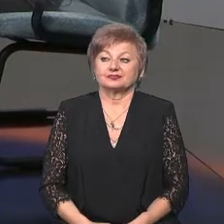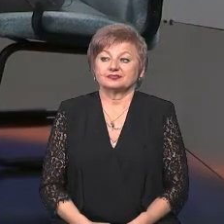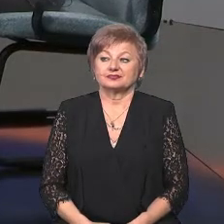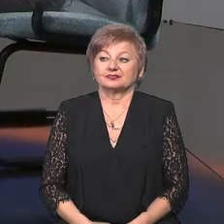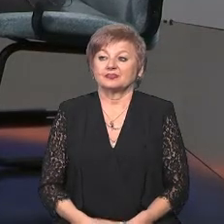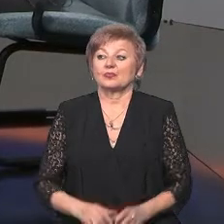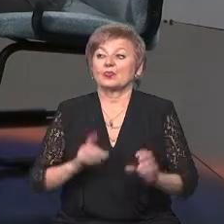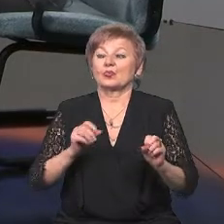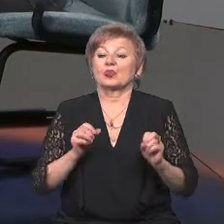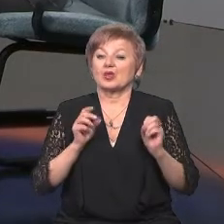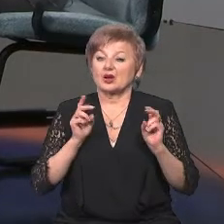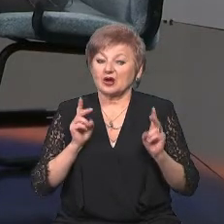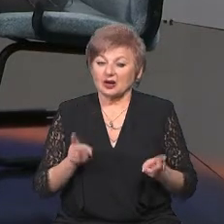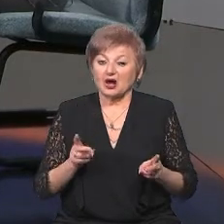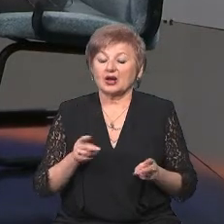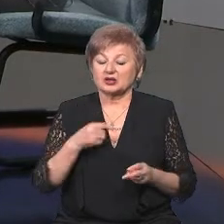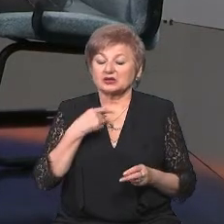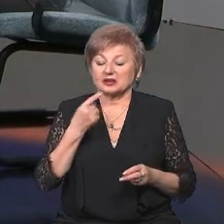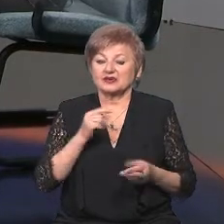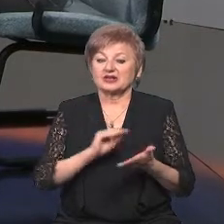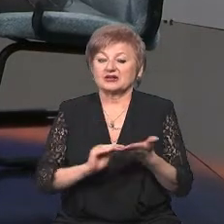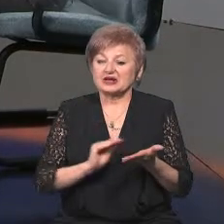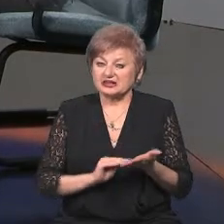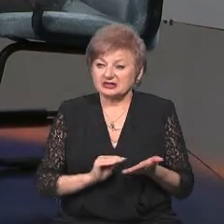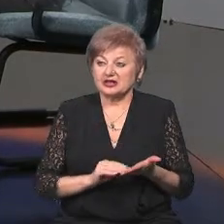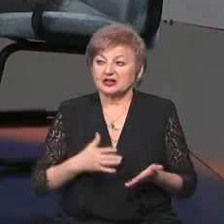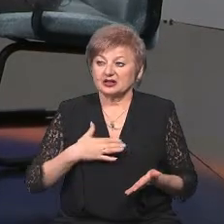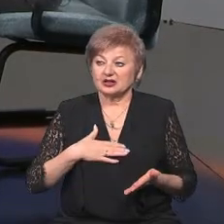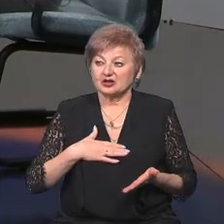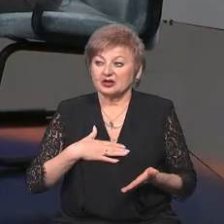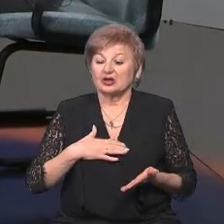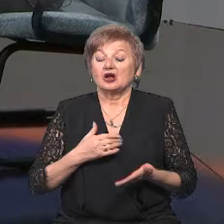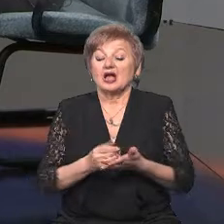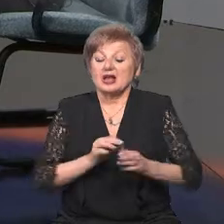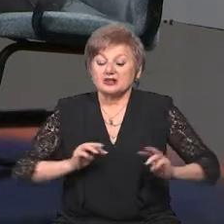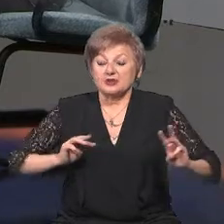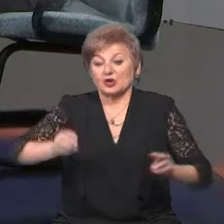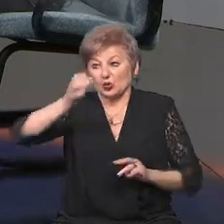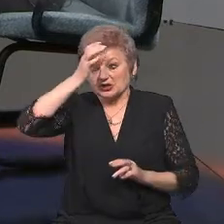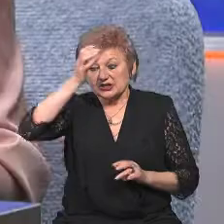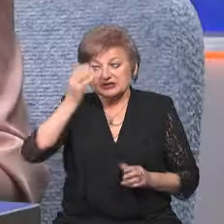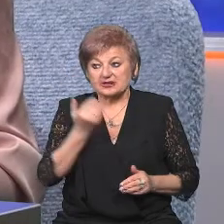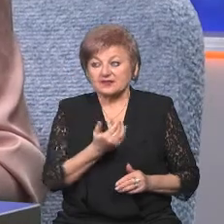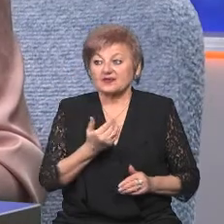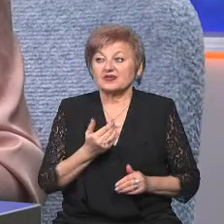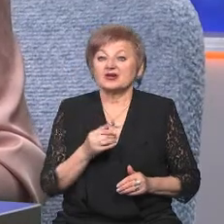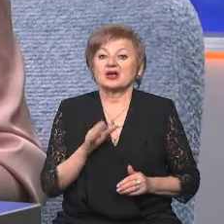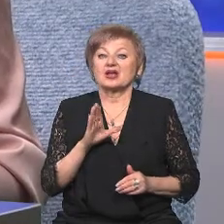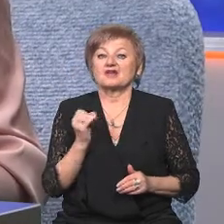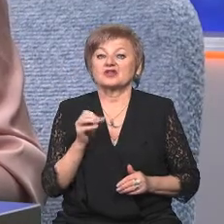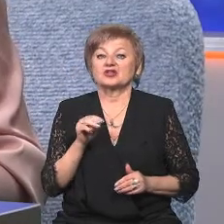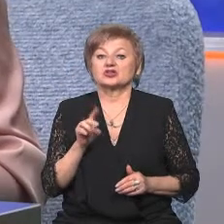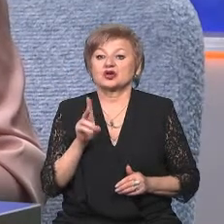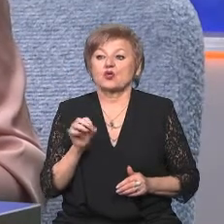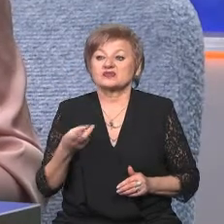І як з'ясувала наша редакторка новин Олександра Давиденка, очільниця міського департаменту освіти і науки Наталя Вітковська та